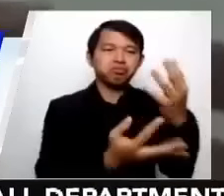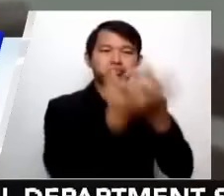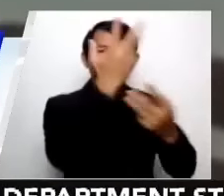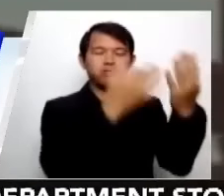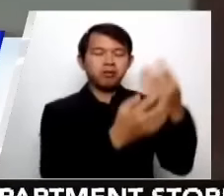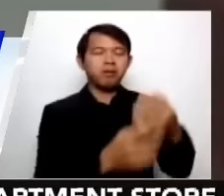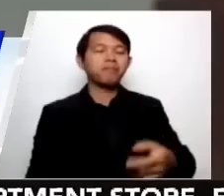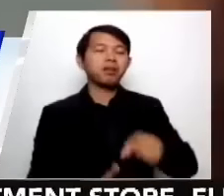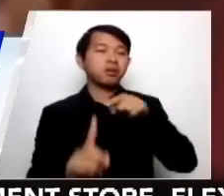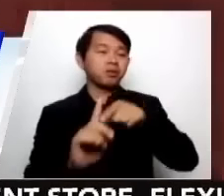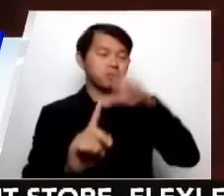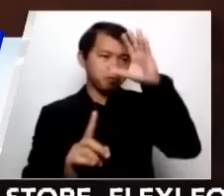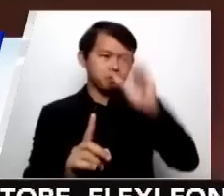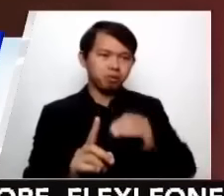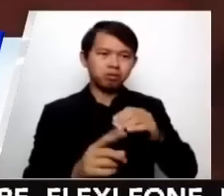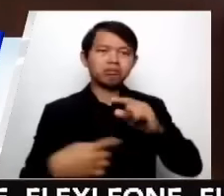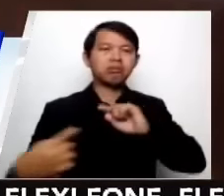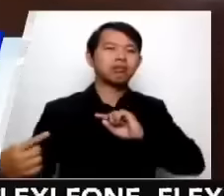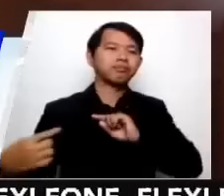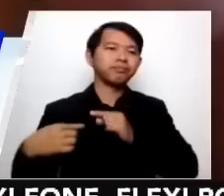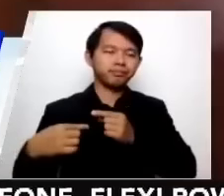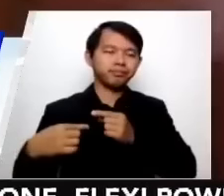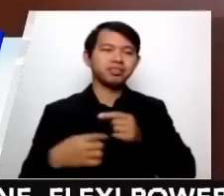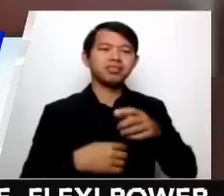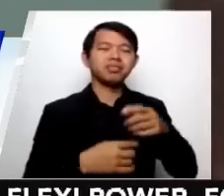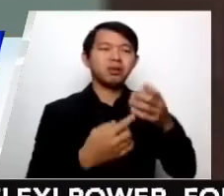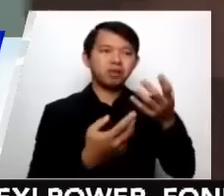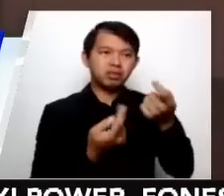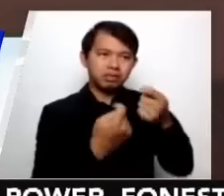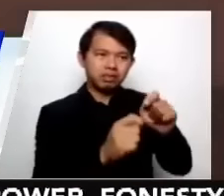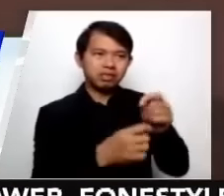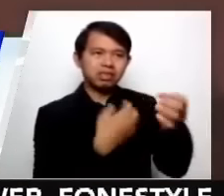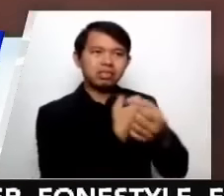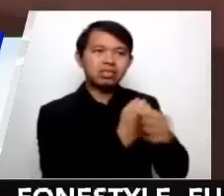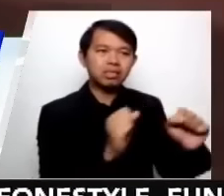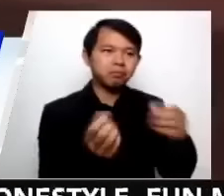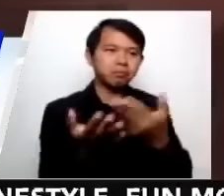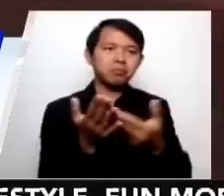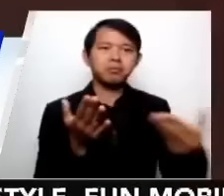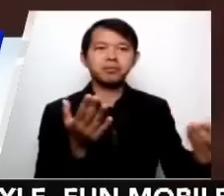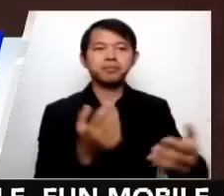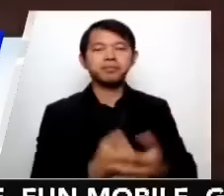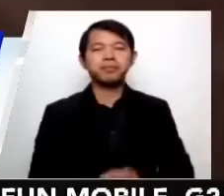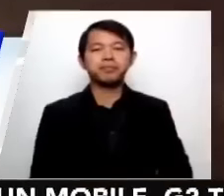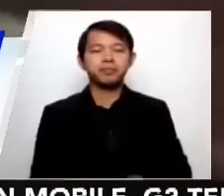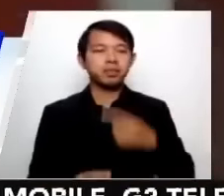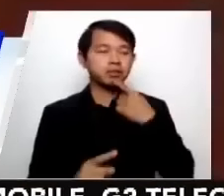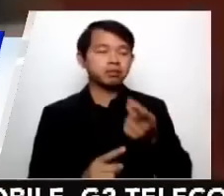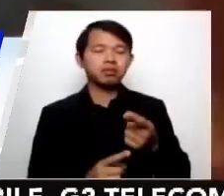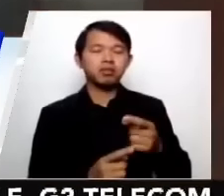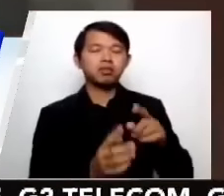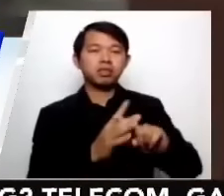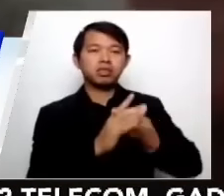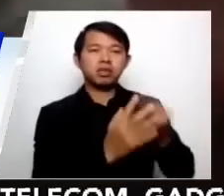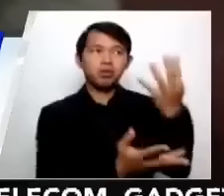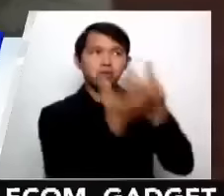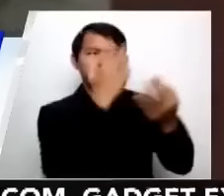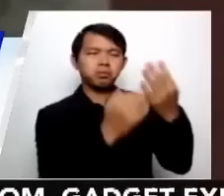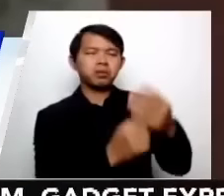tangkaing magsalba ng mga gamit. Ayon sa Bureau of Fire Protection, nagsimula ang sunog sa ikalawang palapag ng